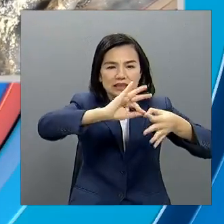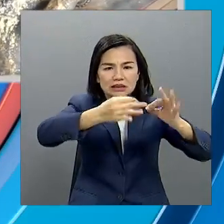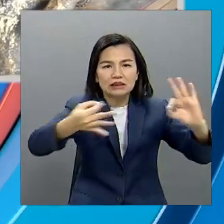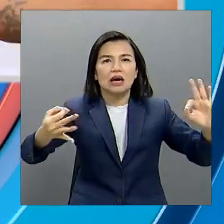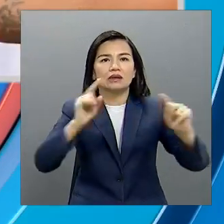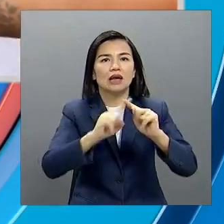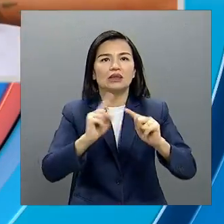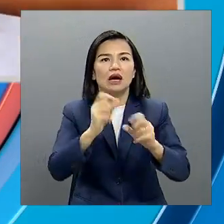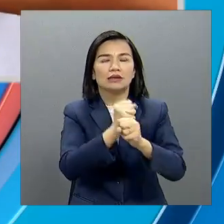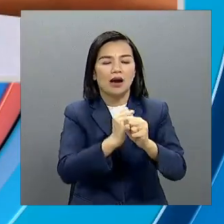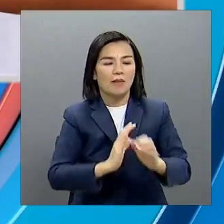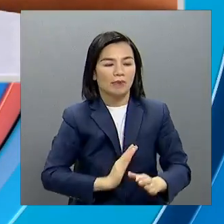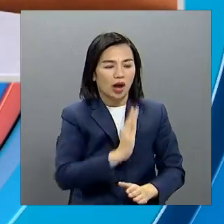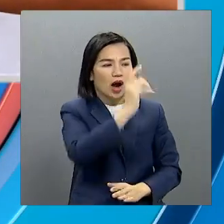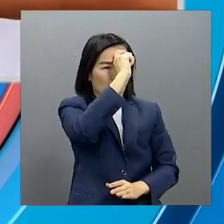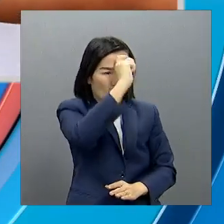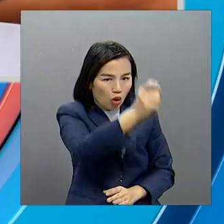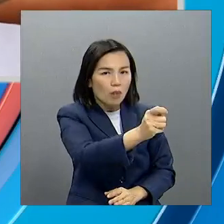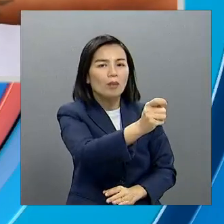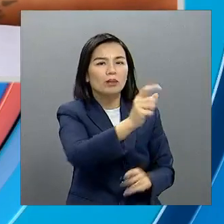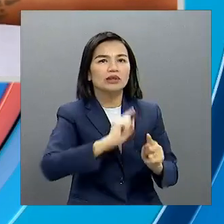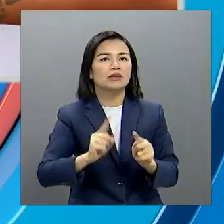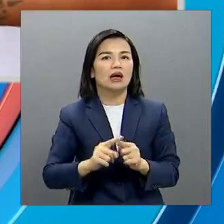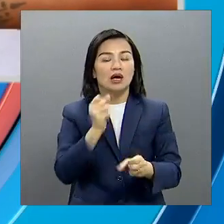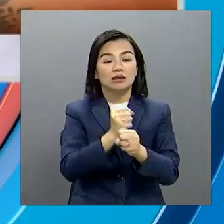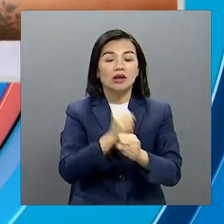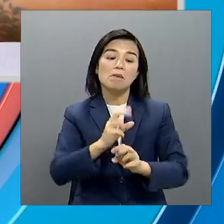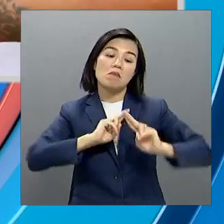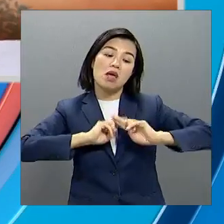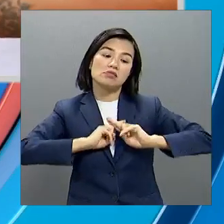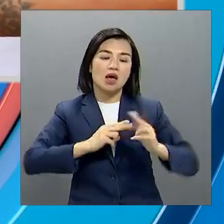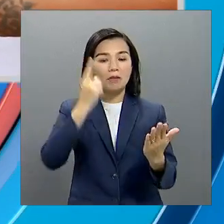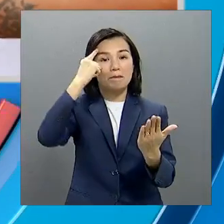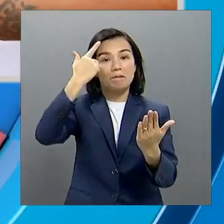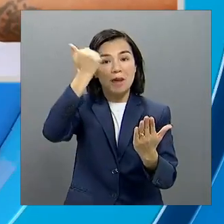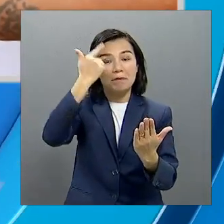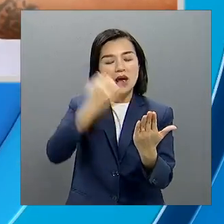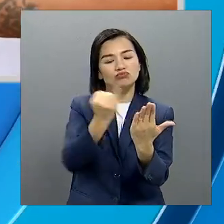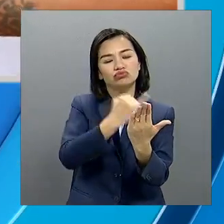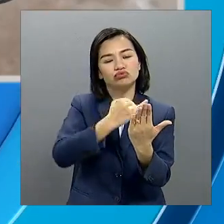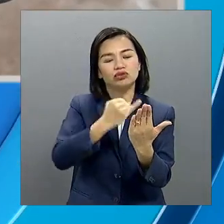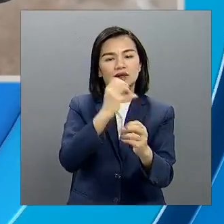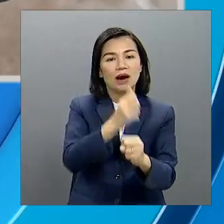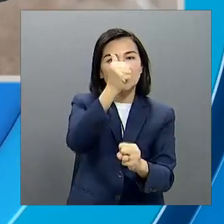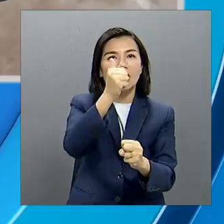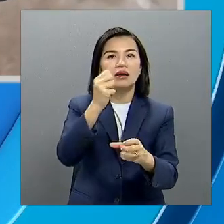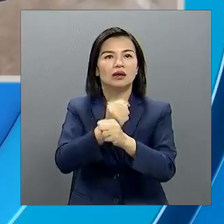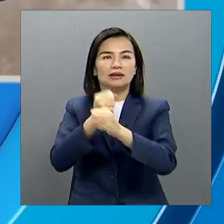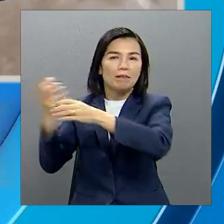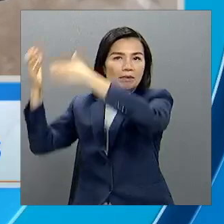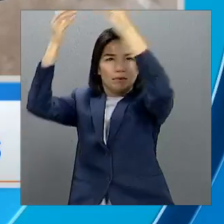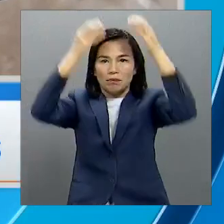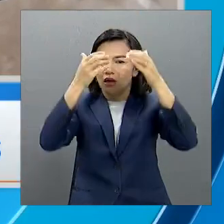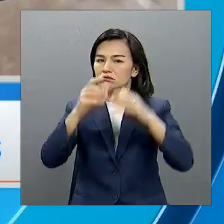เกียรติกับต้นตำรับนะ ค ือไม่ใช่แค่ว่าฉันวาดรูปเป็นฉันทำงานศิลปะได้ก็จะมาทำหัวขนได้จริงในหัวขนถ้